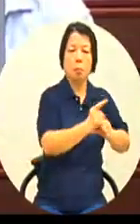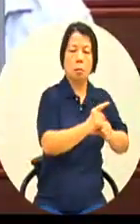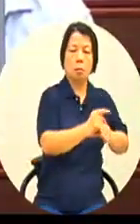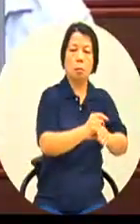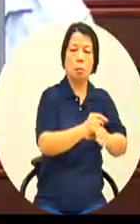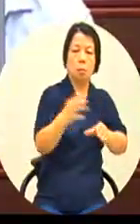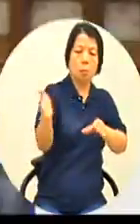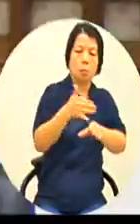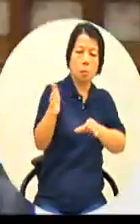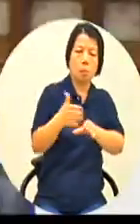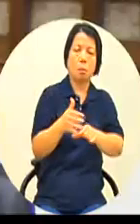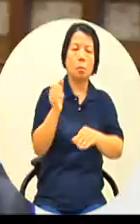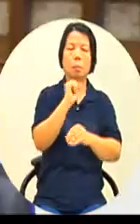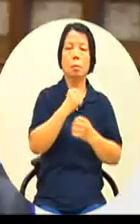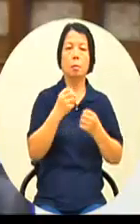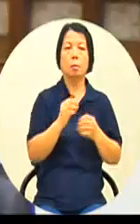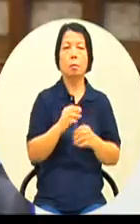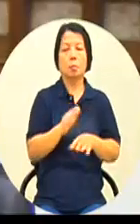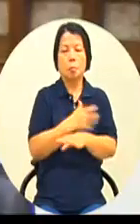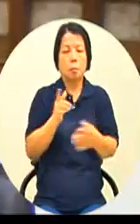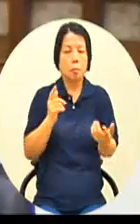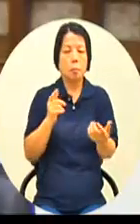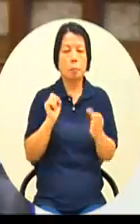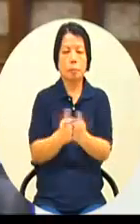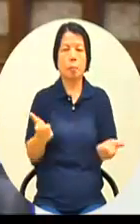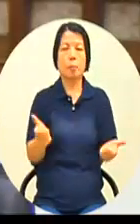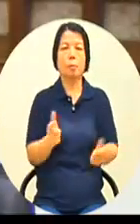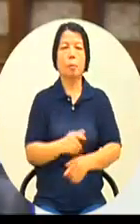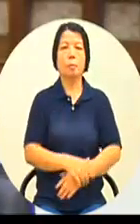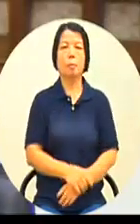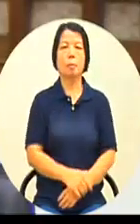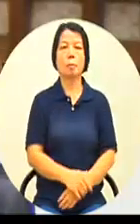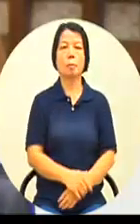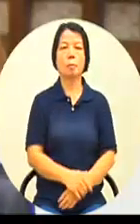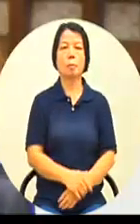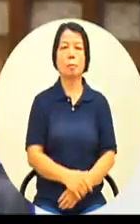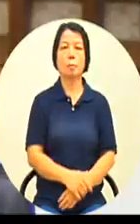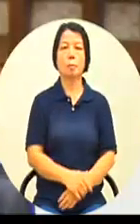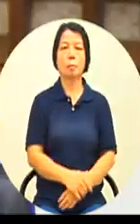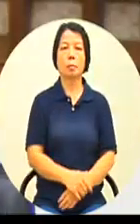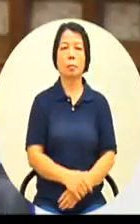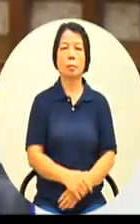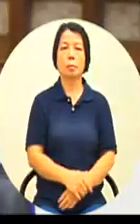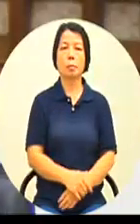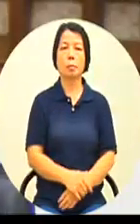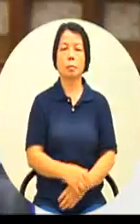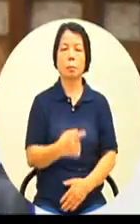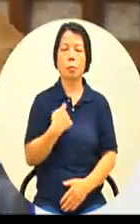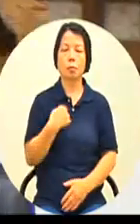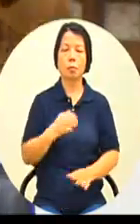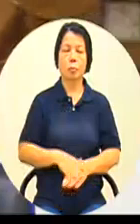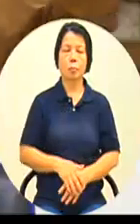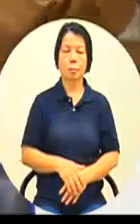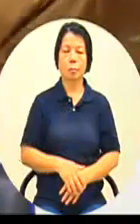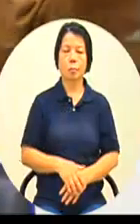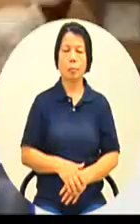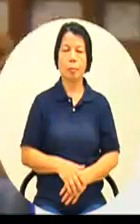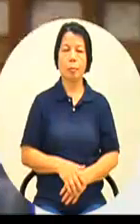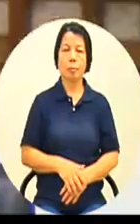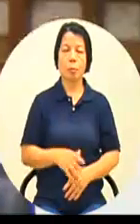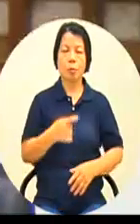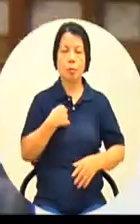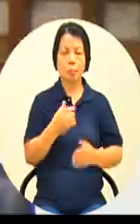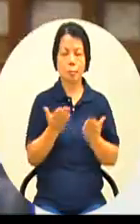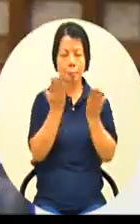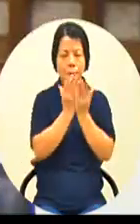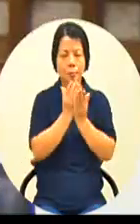着。 这个道观吼，我赞成啦。啊，像吼，连像我这個教育无关的人，迄道观吼都可以啊，